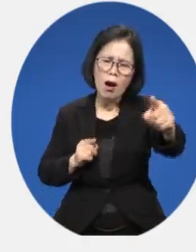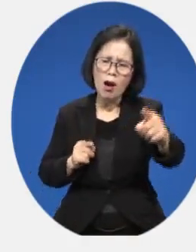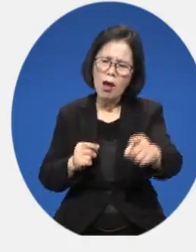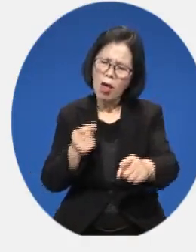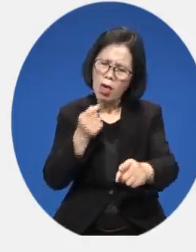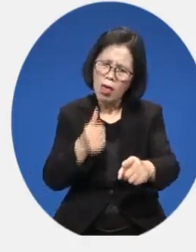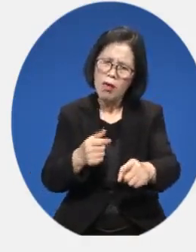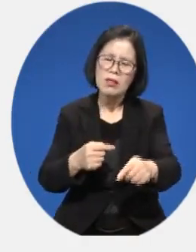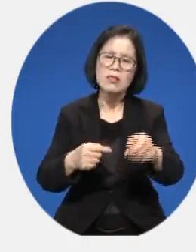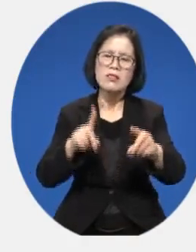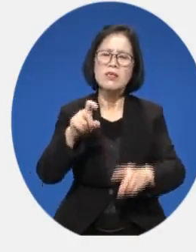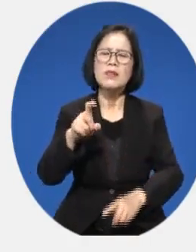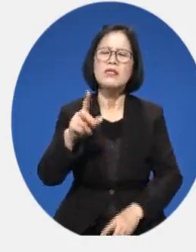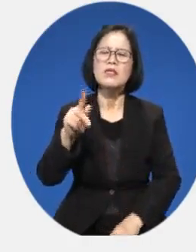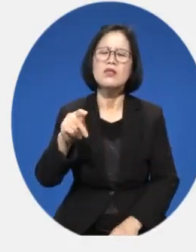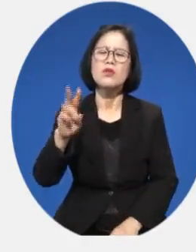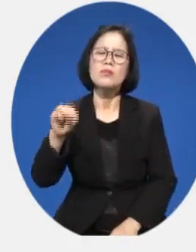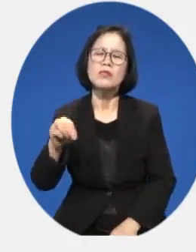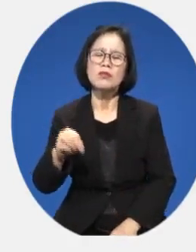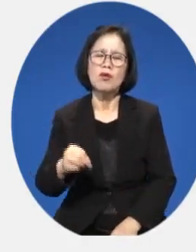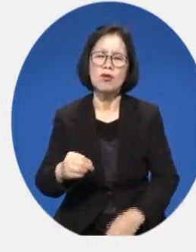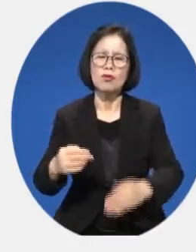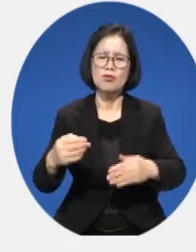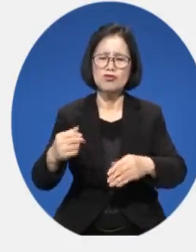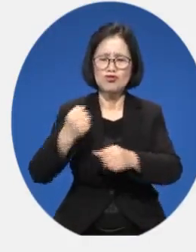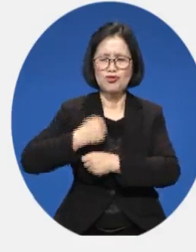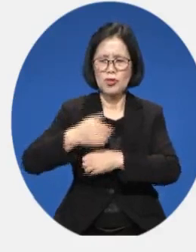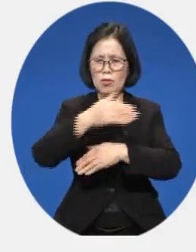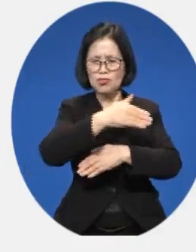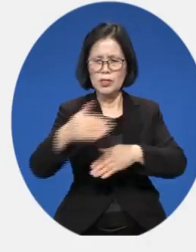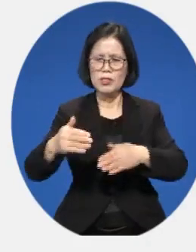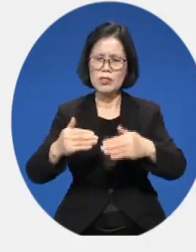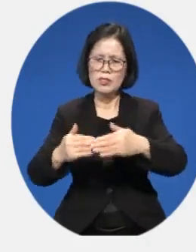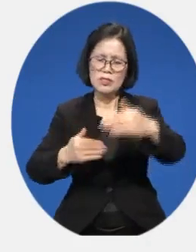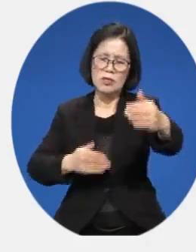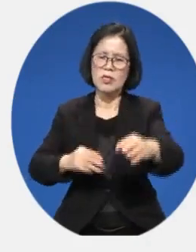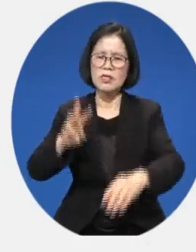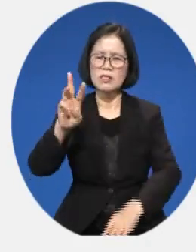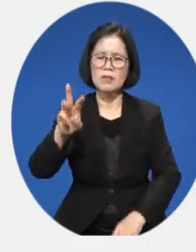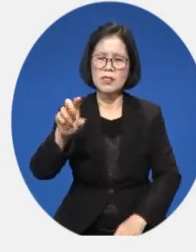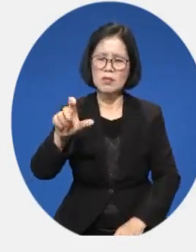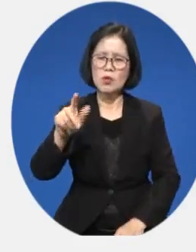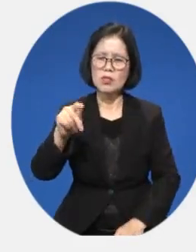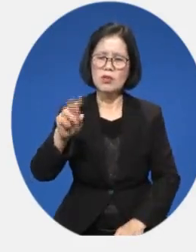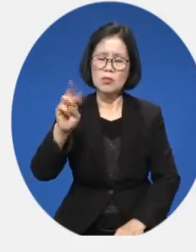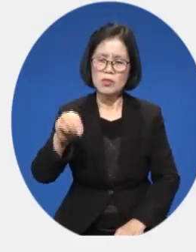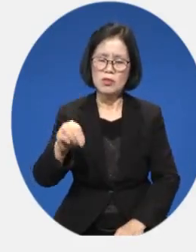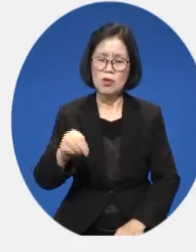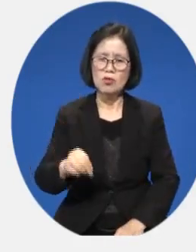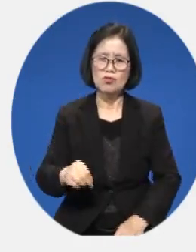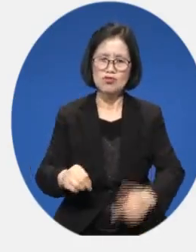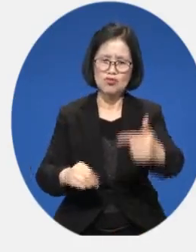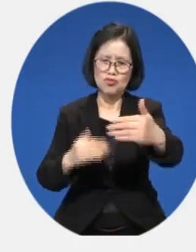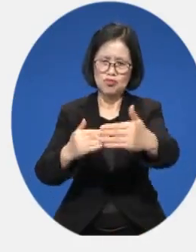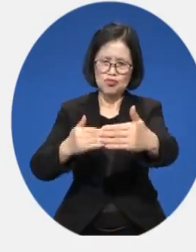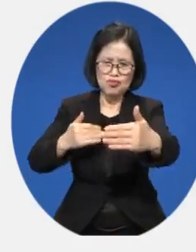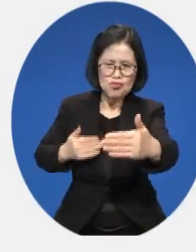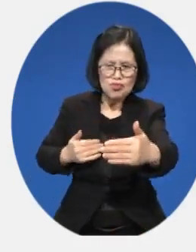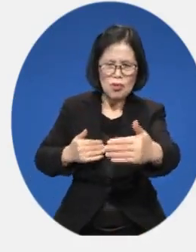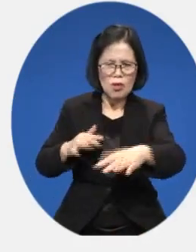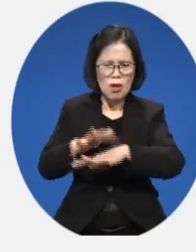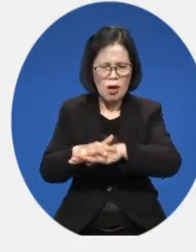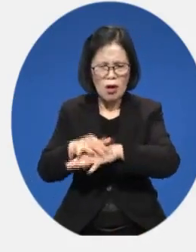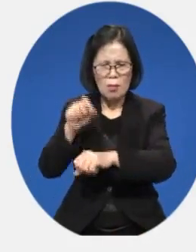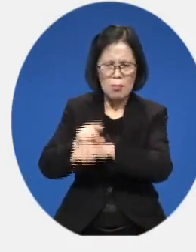11km 군사 분계선 과 직선으로 35 km 가량 떨어진 6군단 부지에서 작전 성을